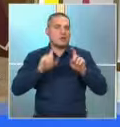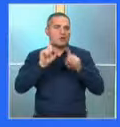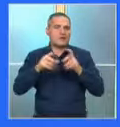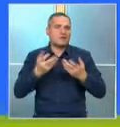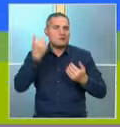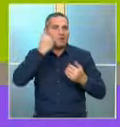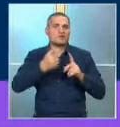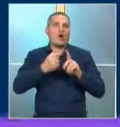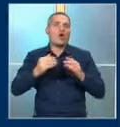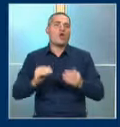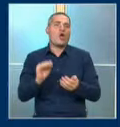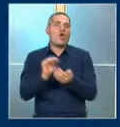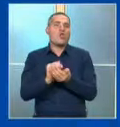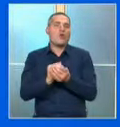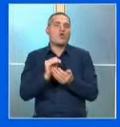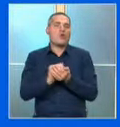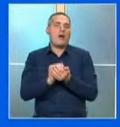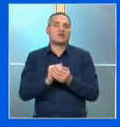ползите от домашните любимци.